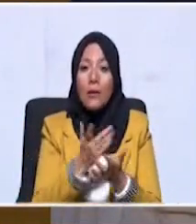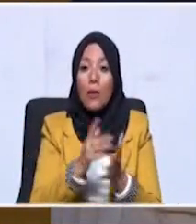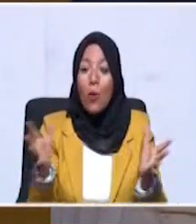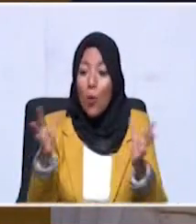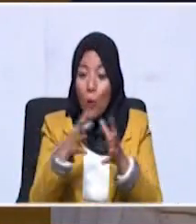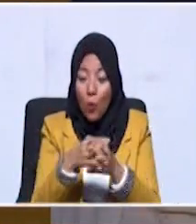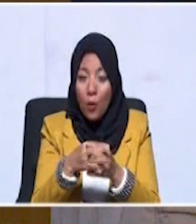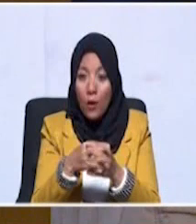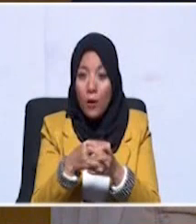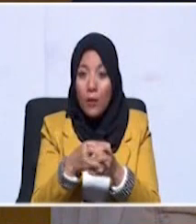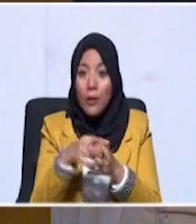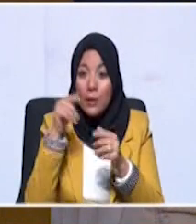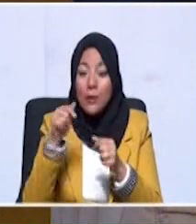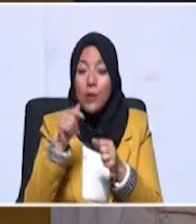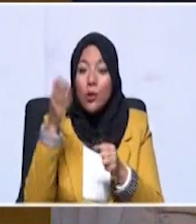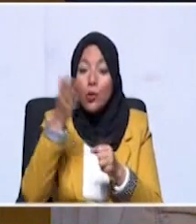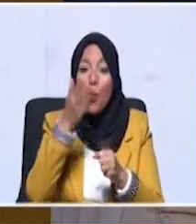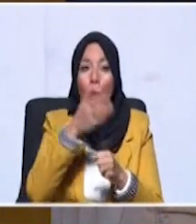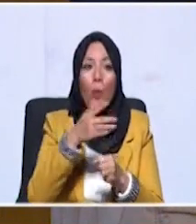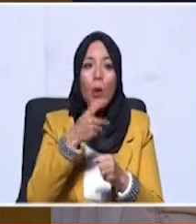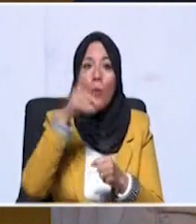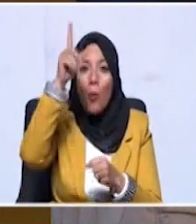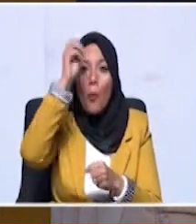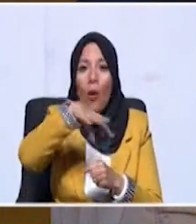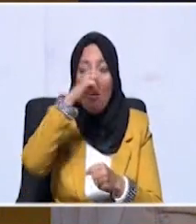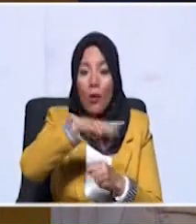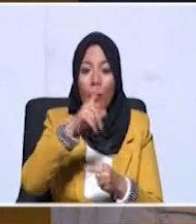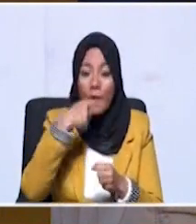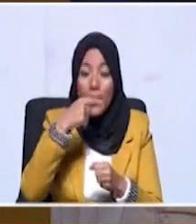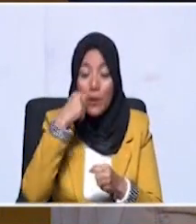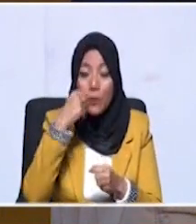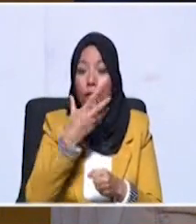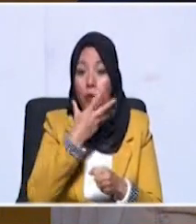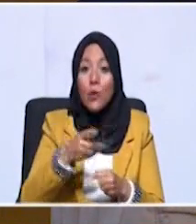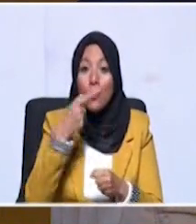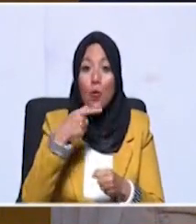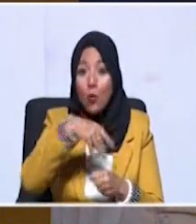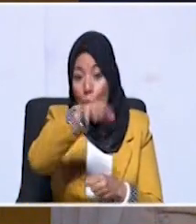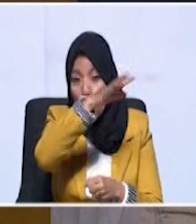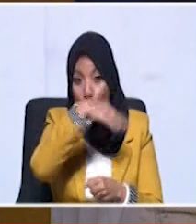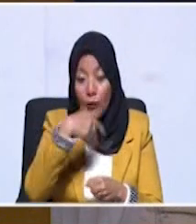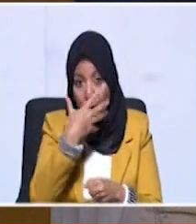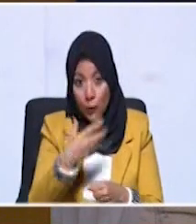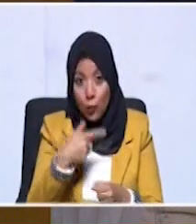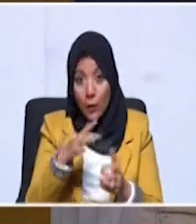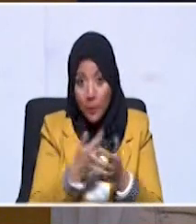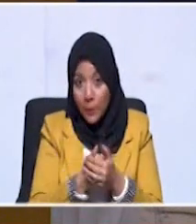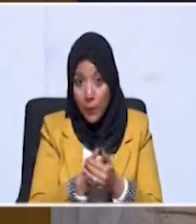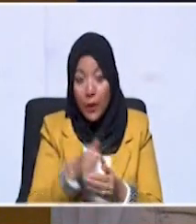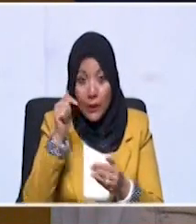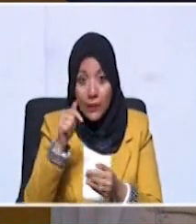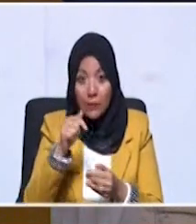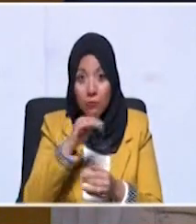إجمالا هذه ليلة مباركة، وقال بعض العلماء زي ما حضرتك تفضلت يا دكتور عمرو إن هي